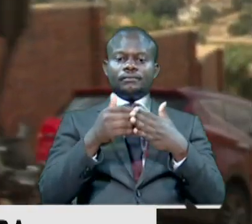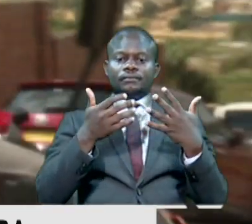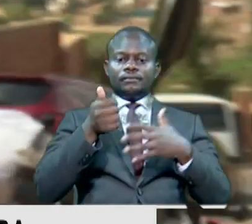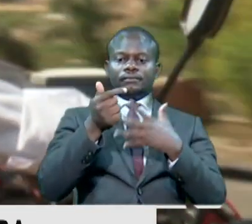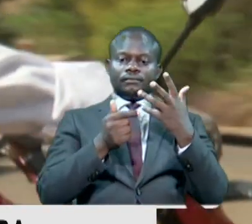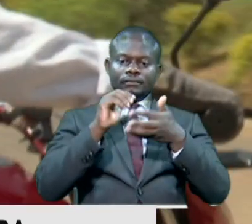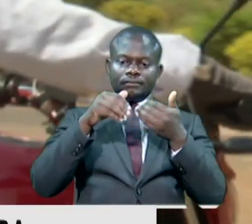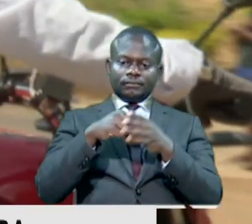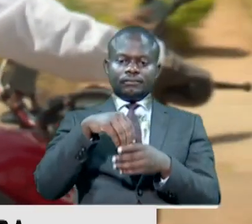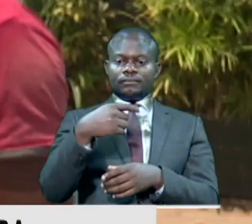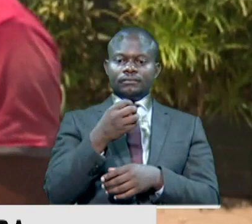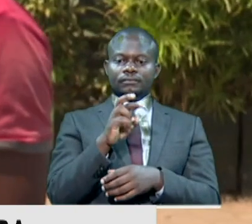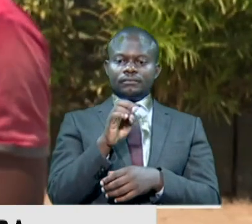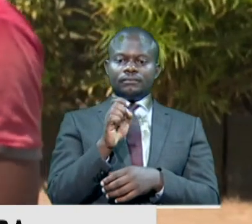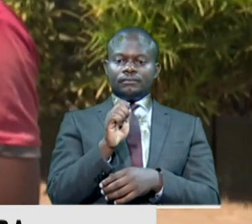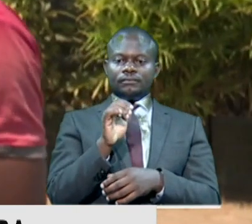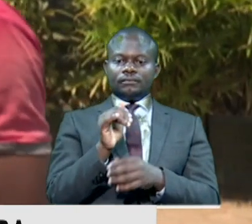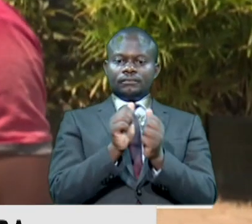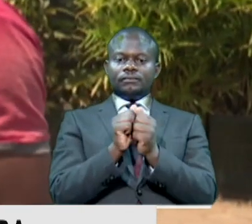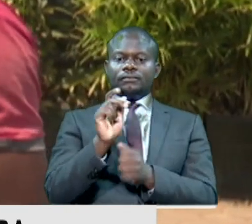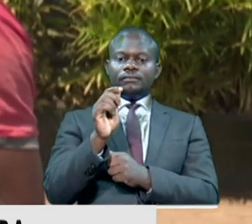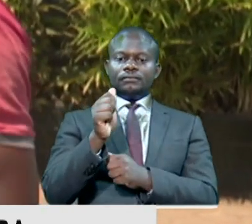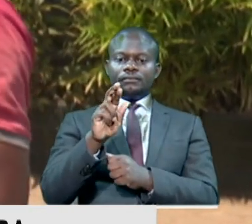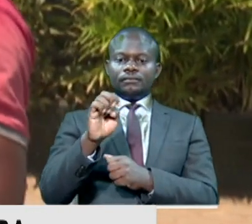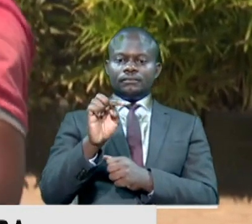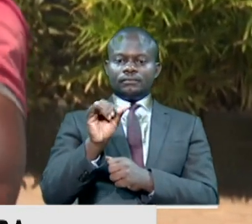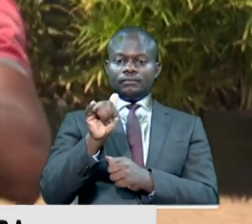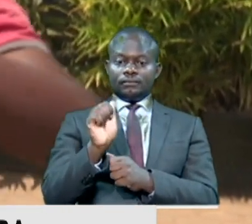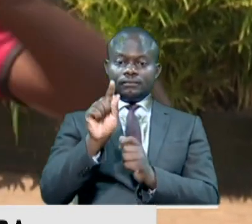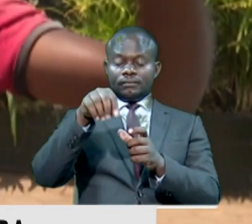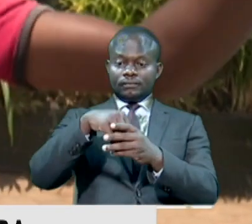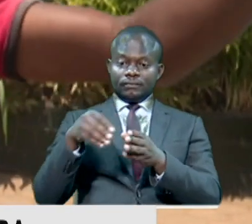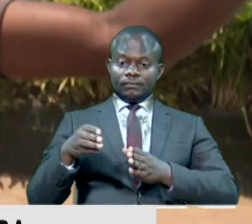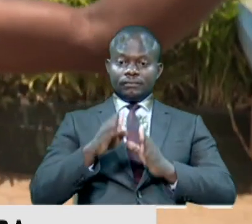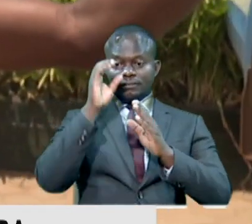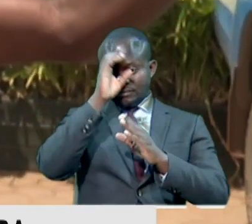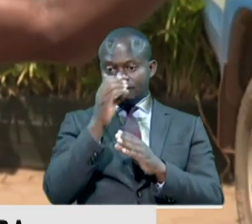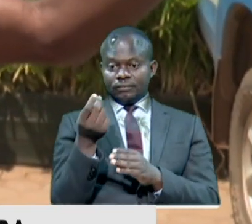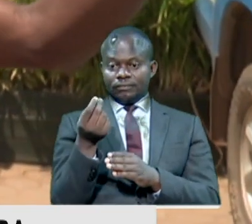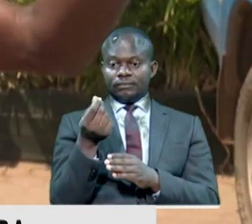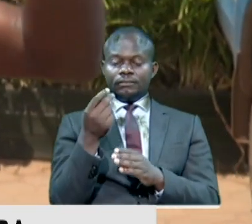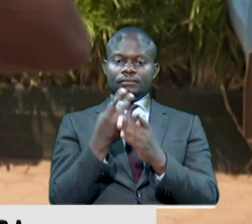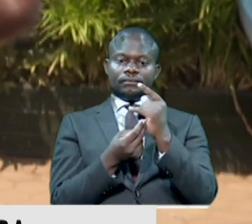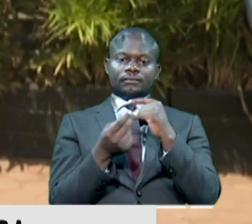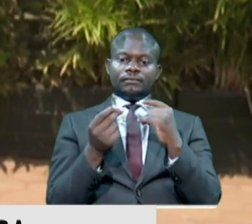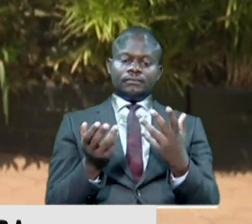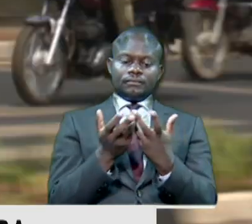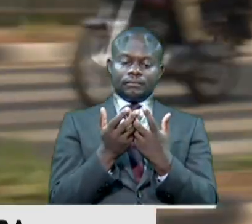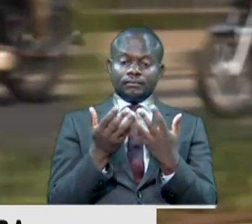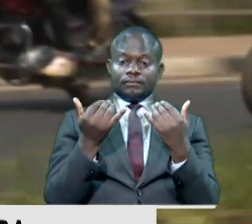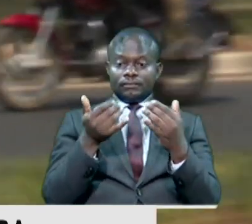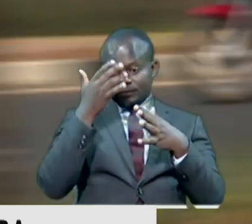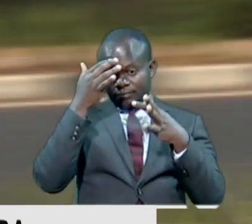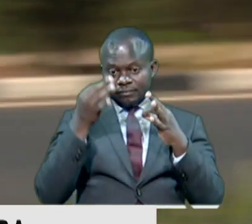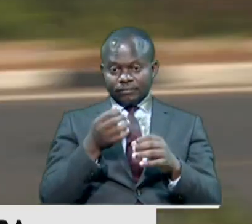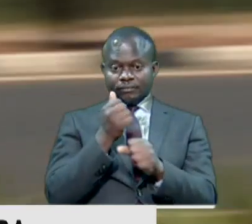byose Goretti kimwe na mugenzi we Karegeya Marie Louise berekeza ku muhanda ushaka amafaranga bombi bahuriza ku kuba barahisemo